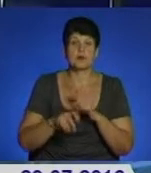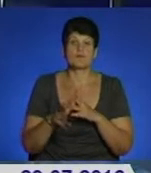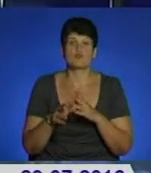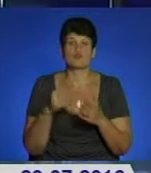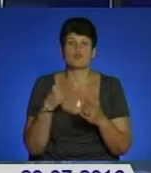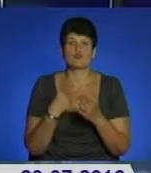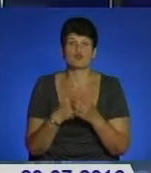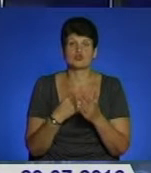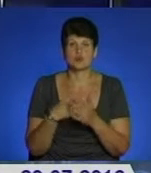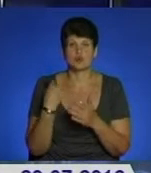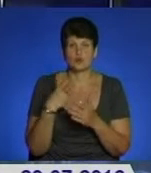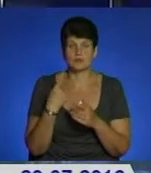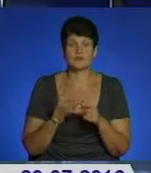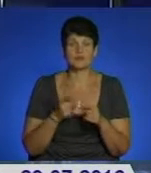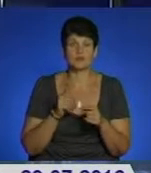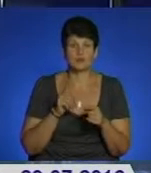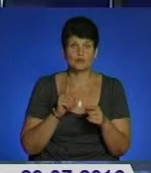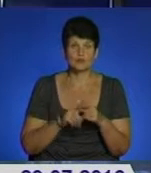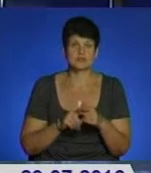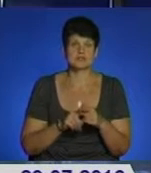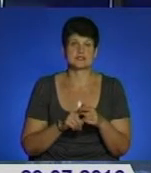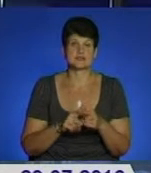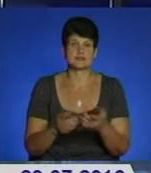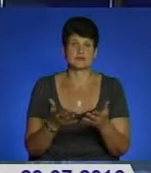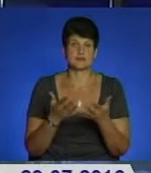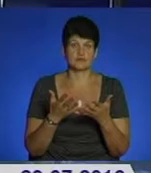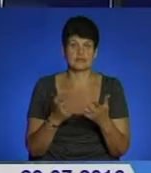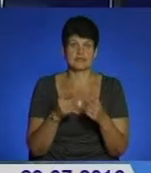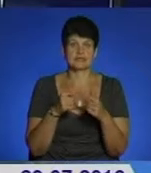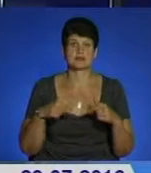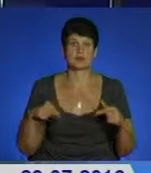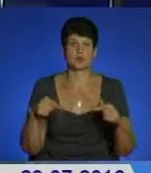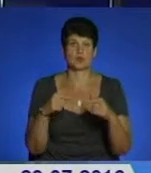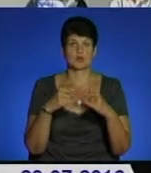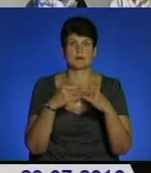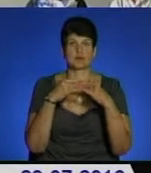знайти представники громадських організацій та влади за круглим столом.